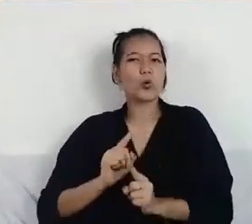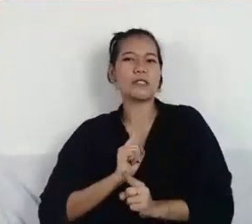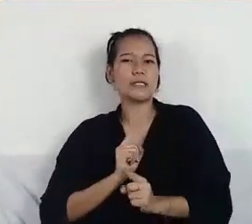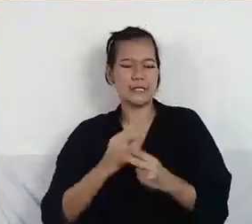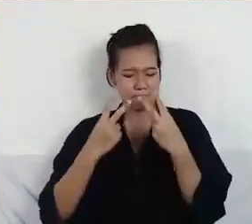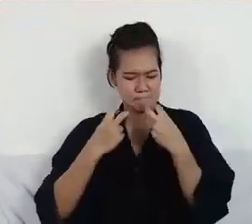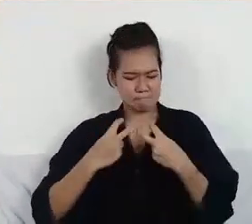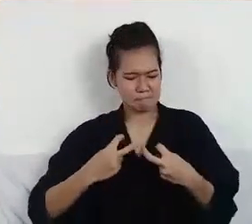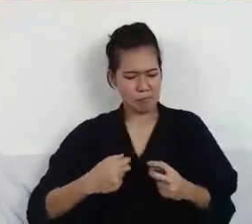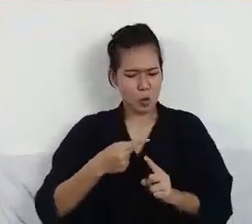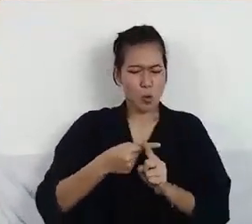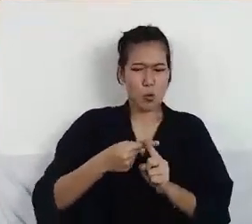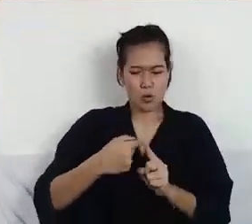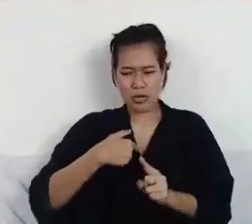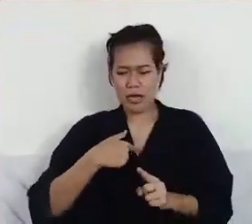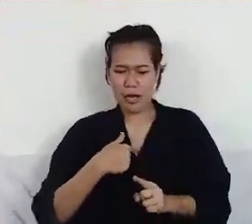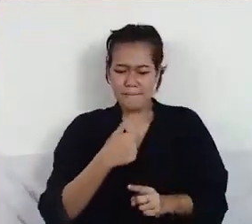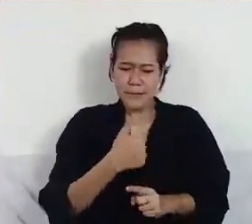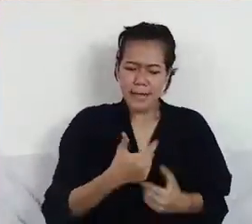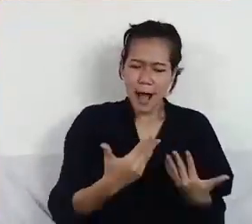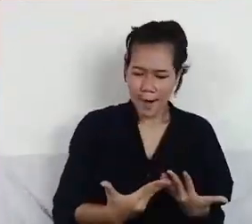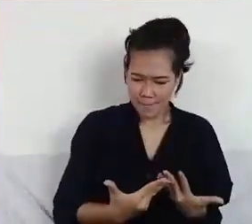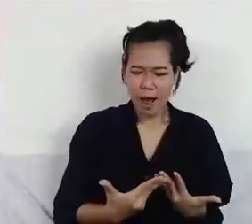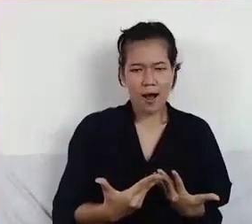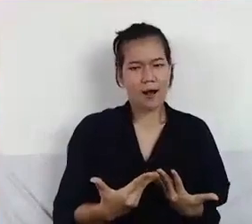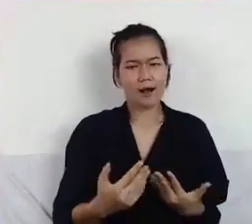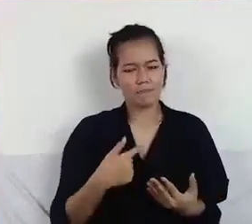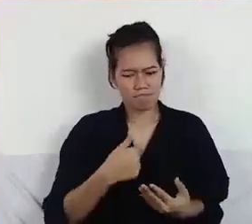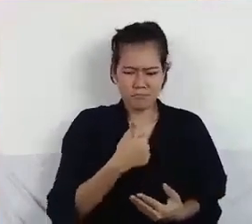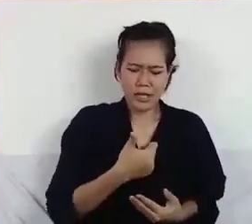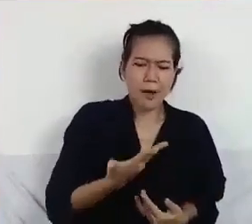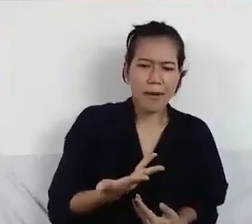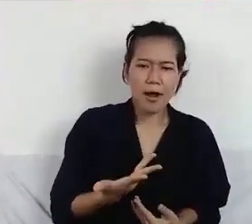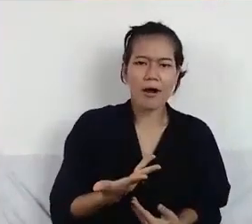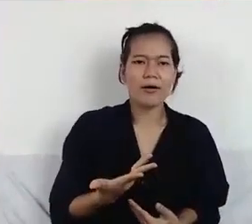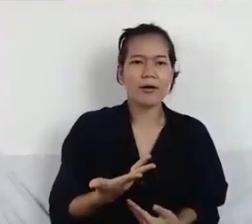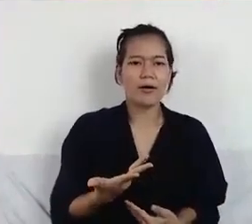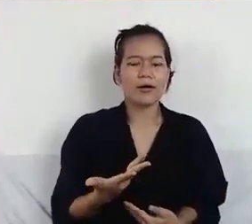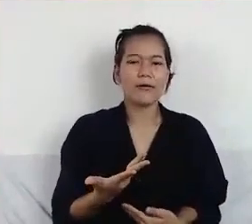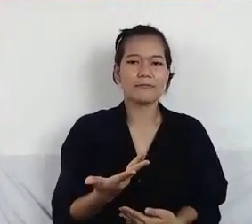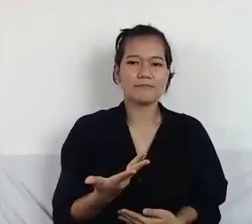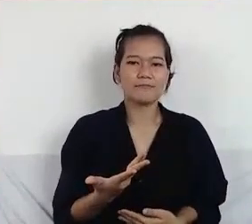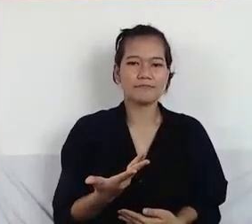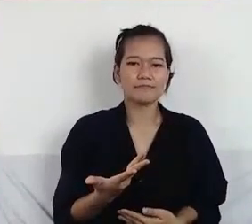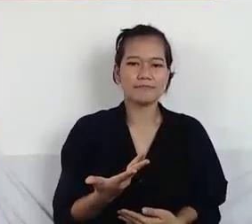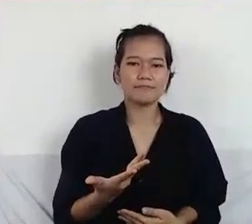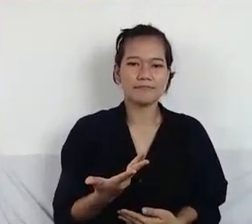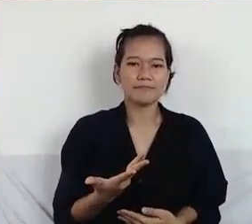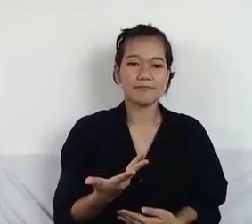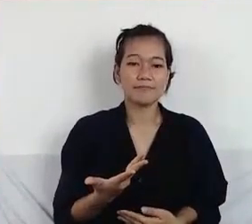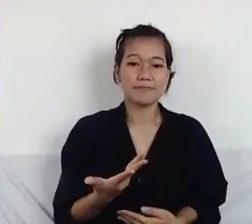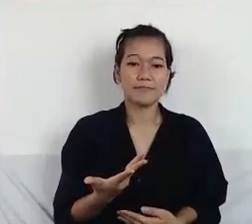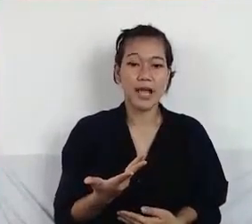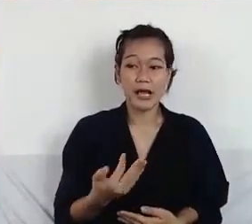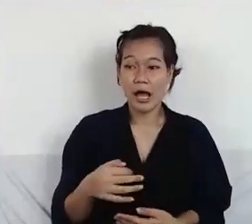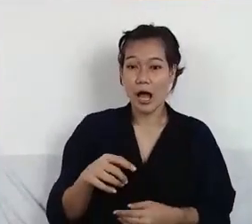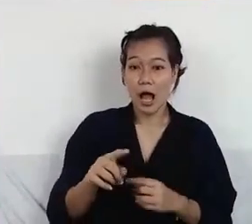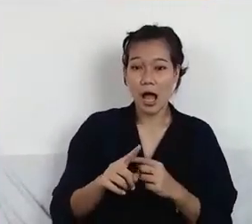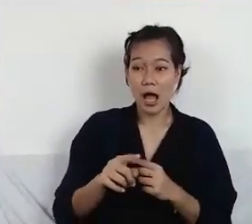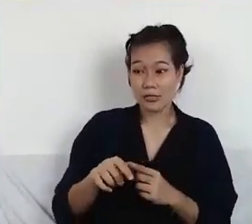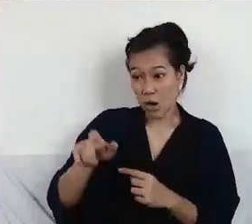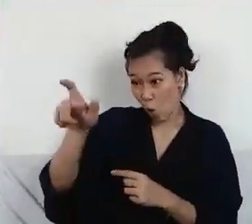bahwa kebisaanmu itu di bagian apa, kan gitu. ada orang yang hebat di